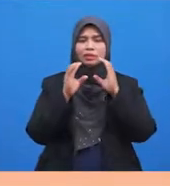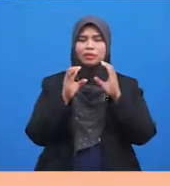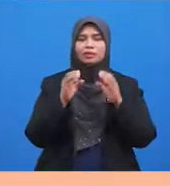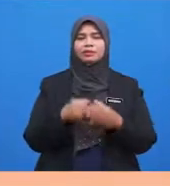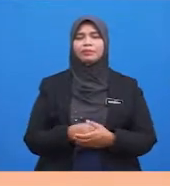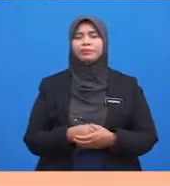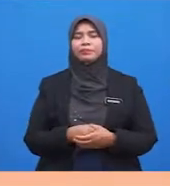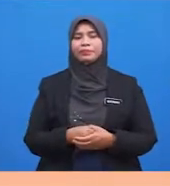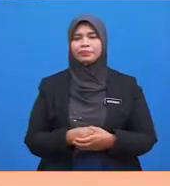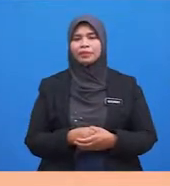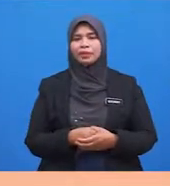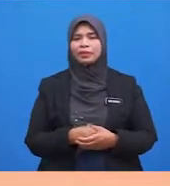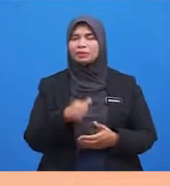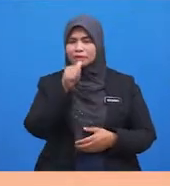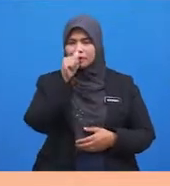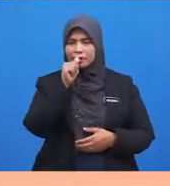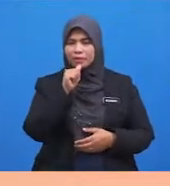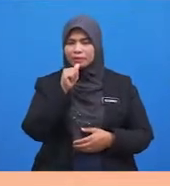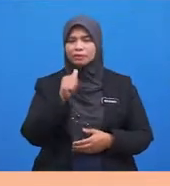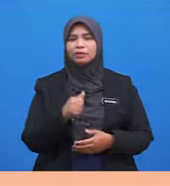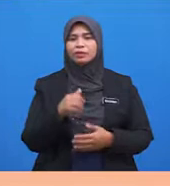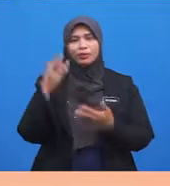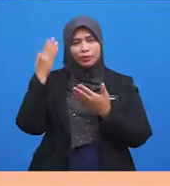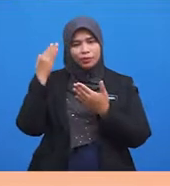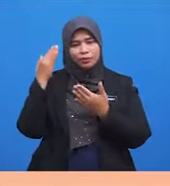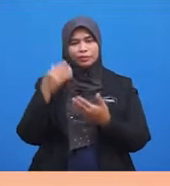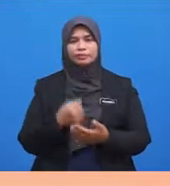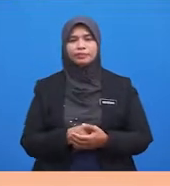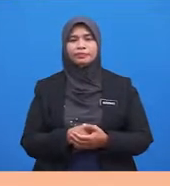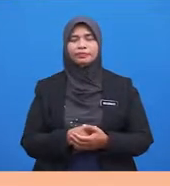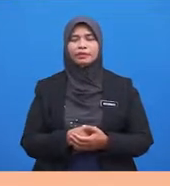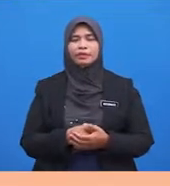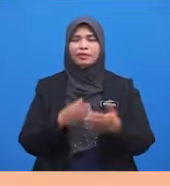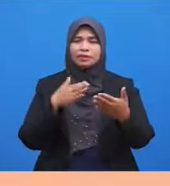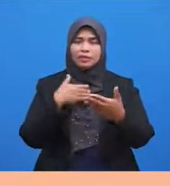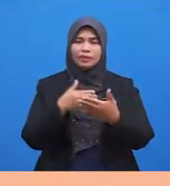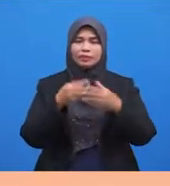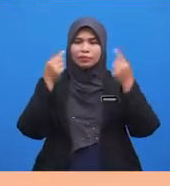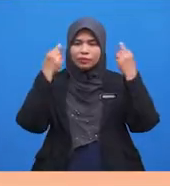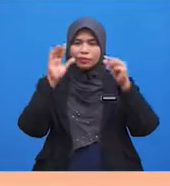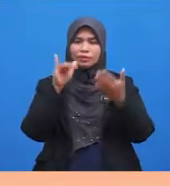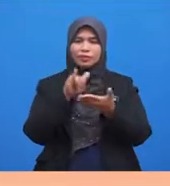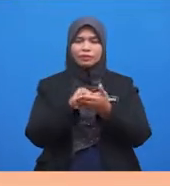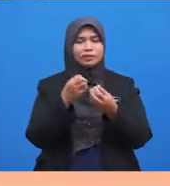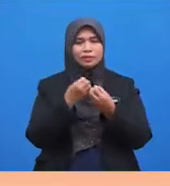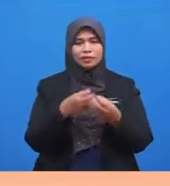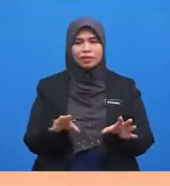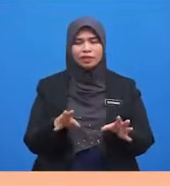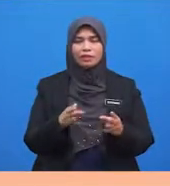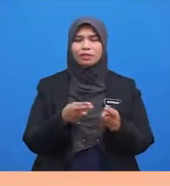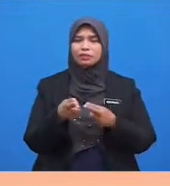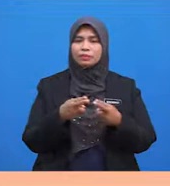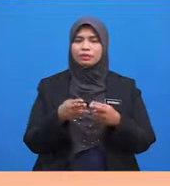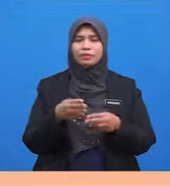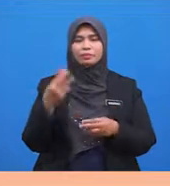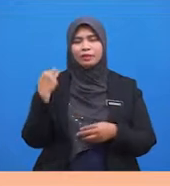telefon. Sabar, tunggu dahulu sehingga guru itu menyelesaikan urusan